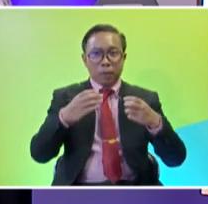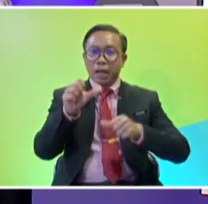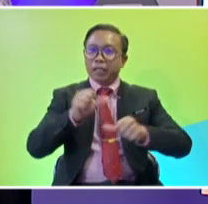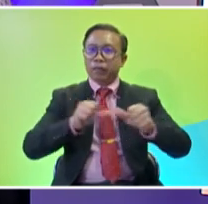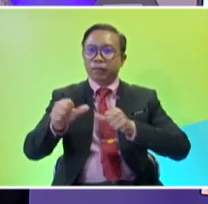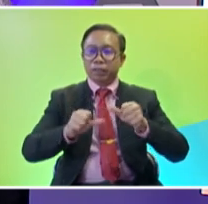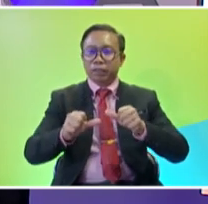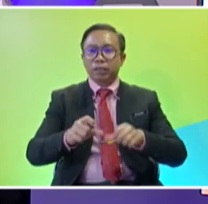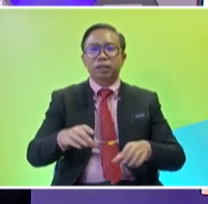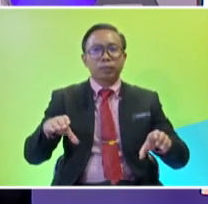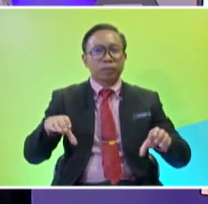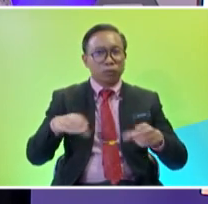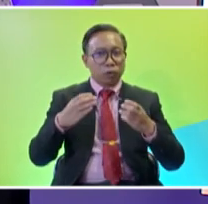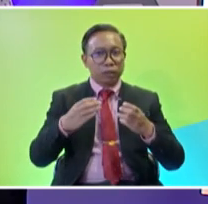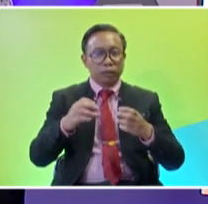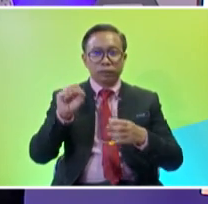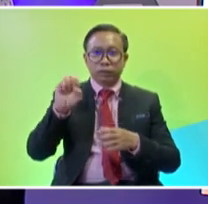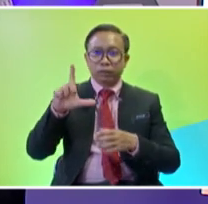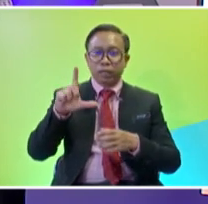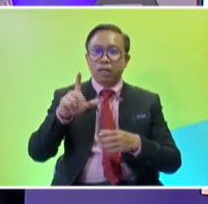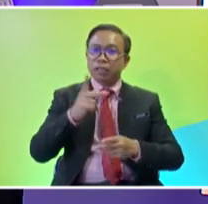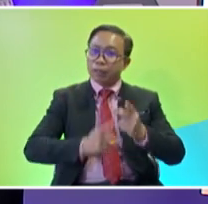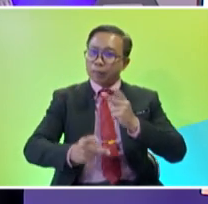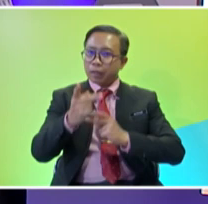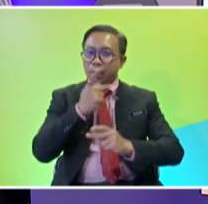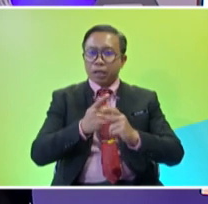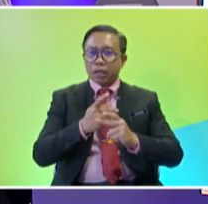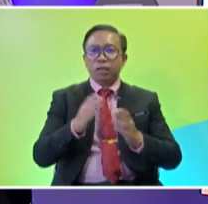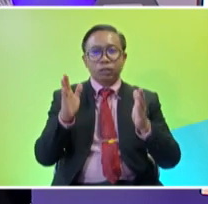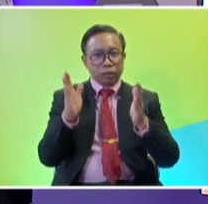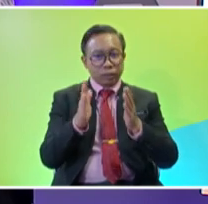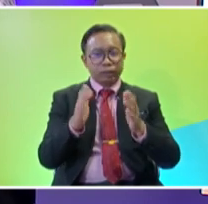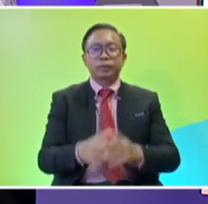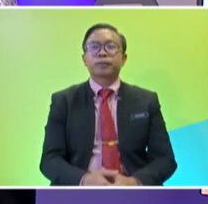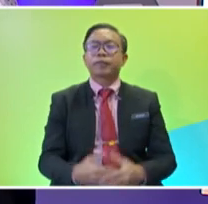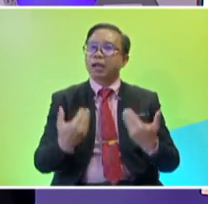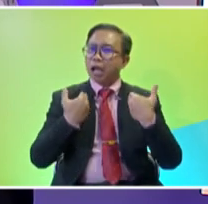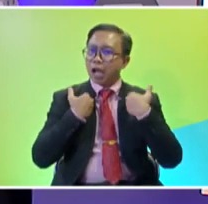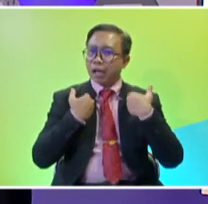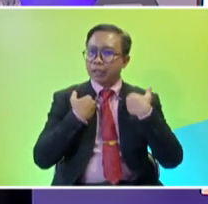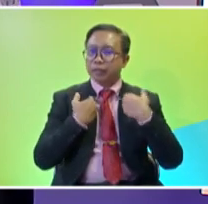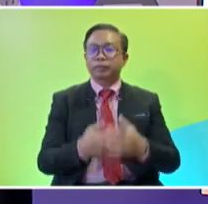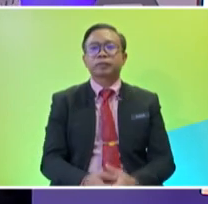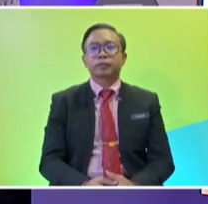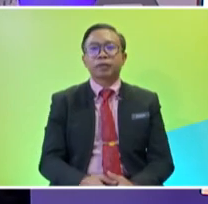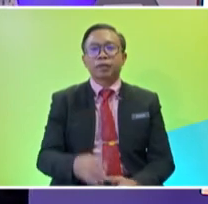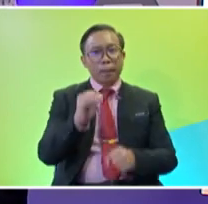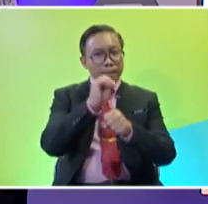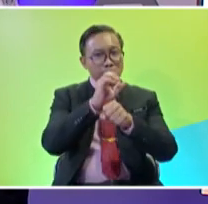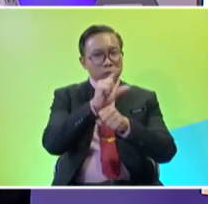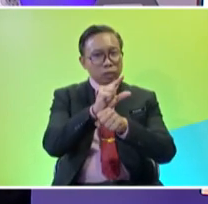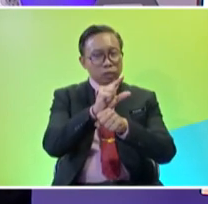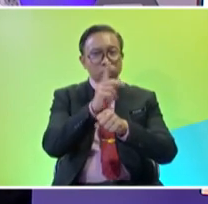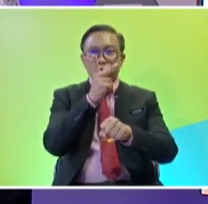activity membina sel kimia ringkas maknanya kita aduk Eh yang tadi kita gunakan